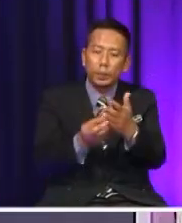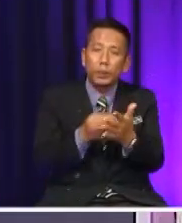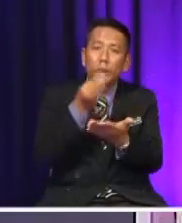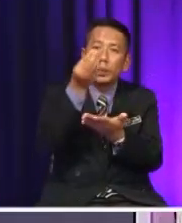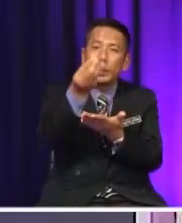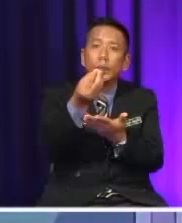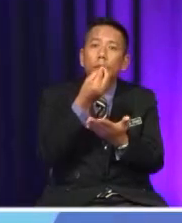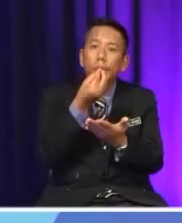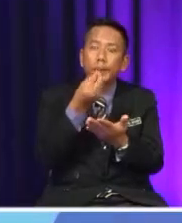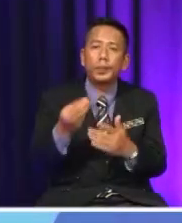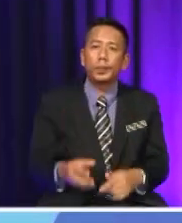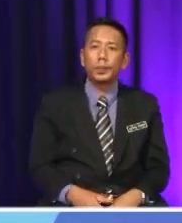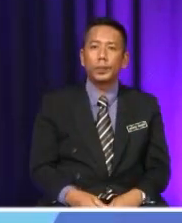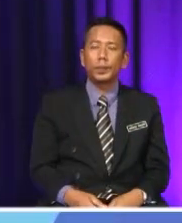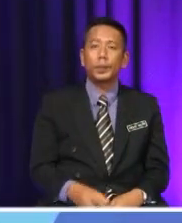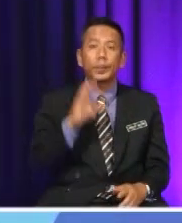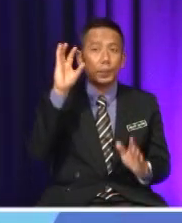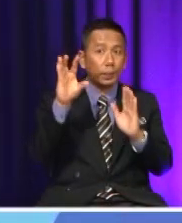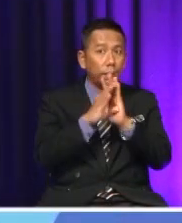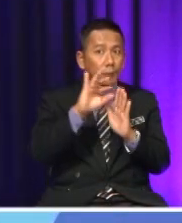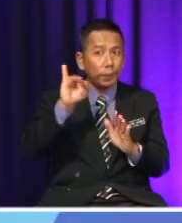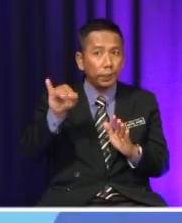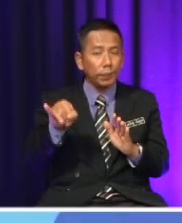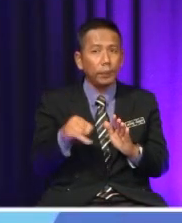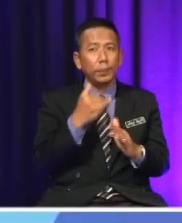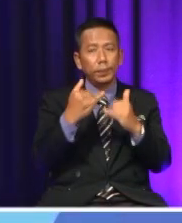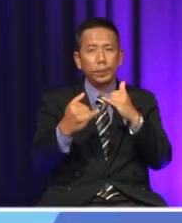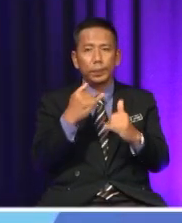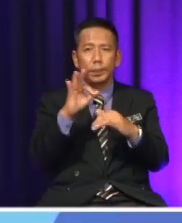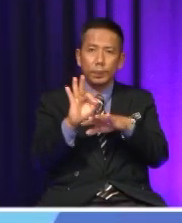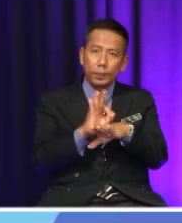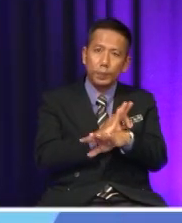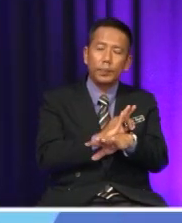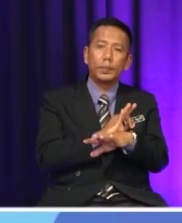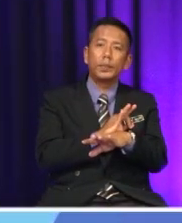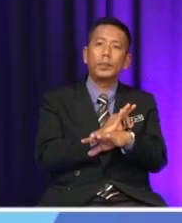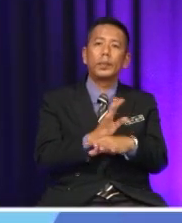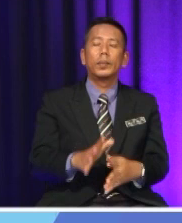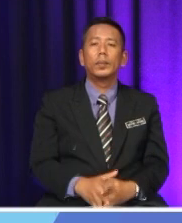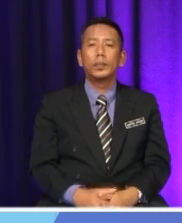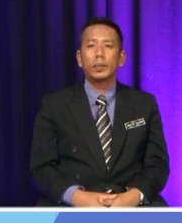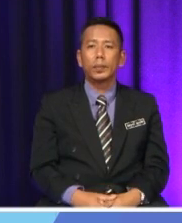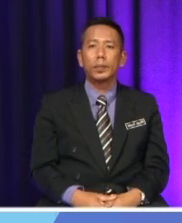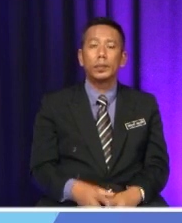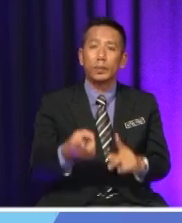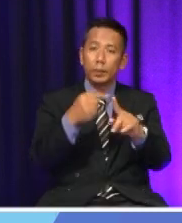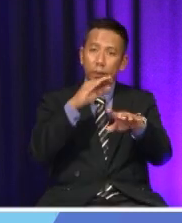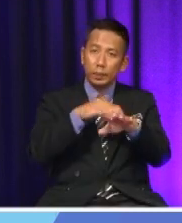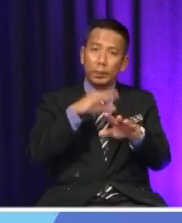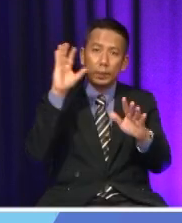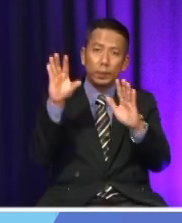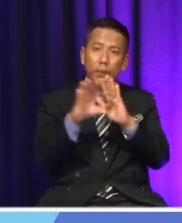yang kita jalankan dan gambar juga memainkan peranan yang murid-murid Oke kemudian daripada gambar